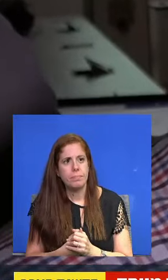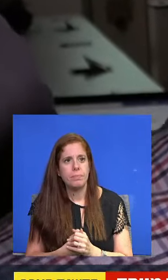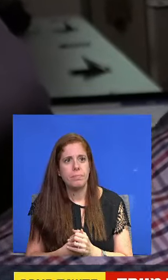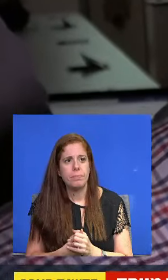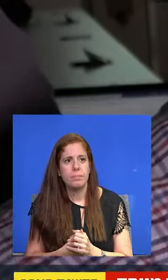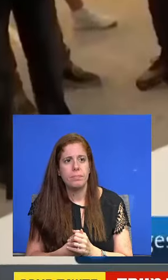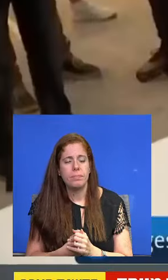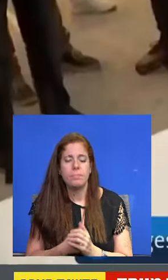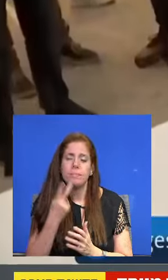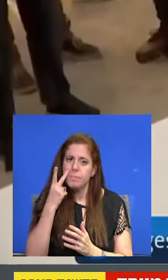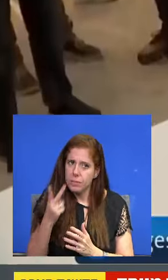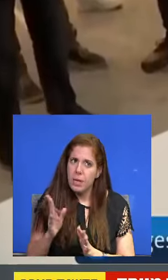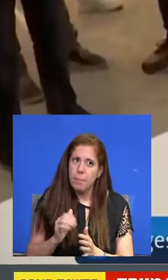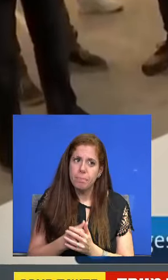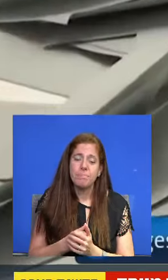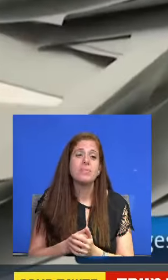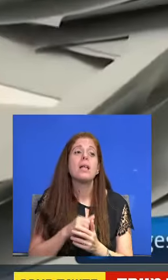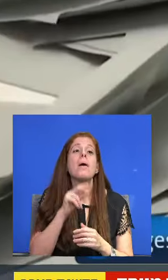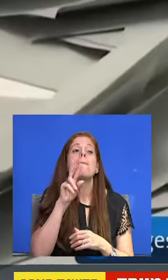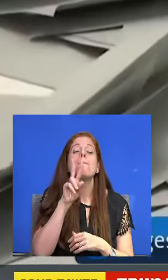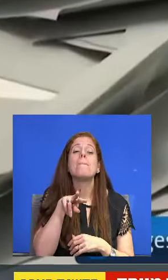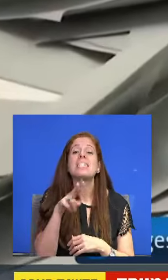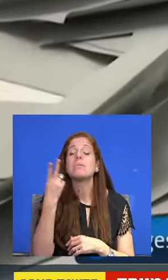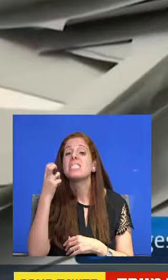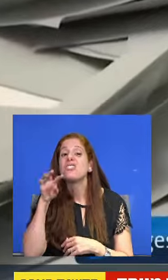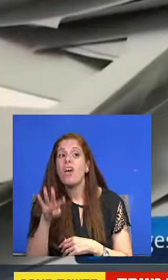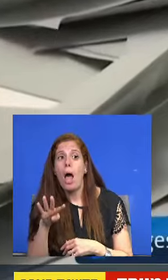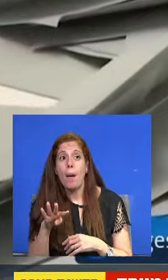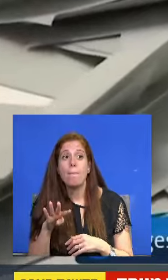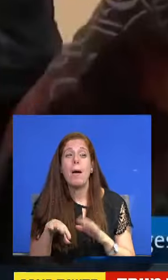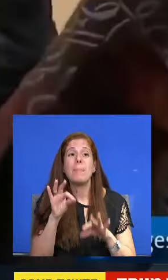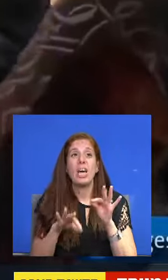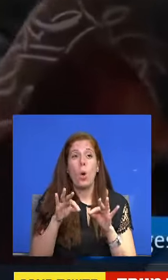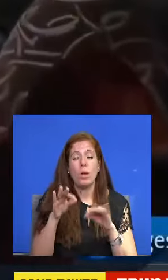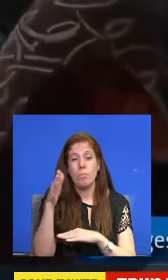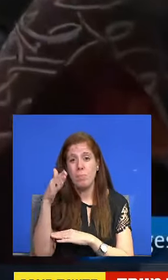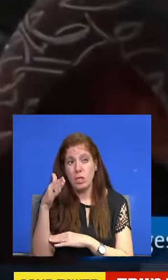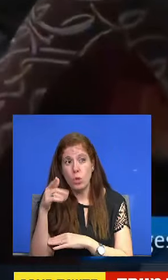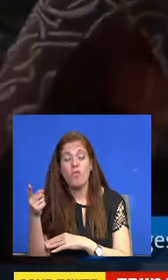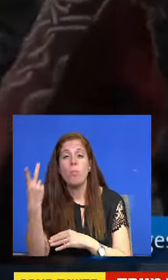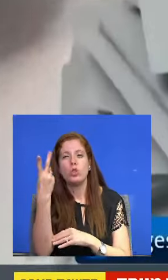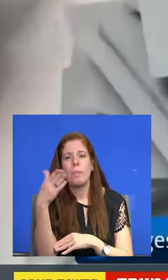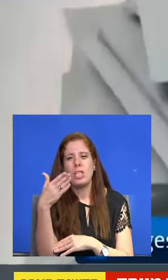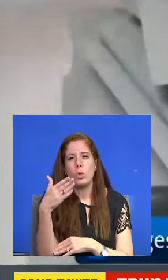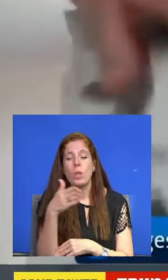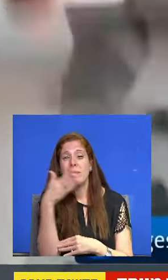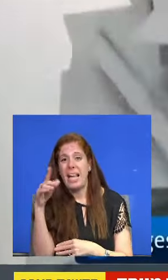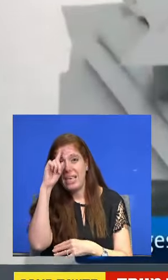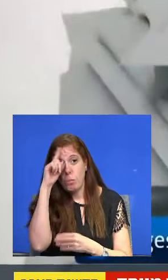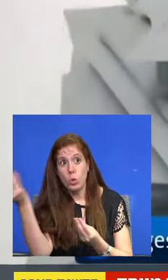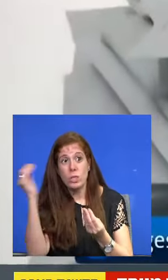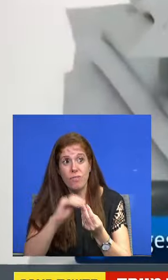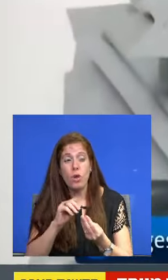We'll see. ב-2024 כאמור בחירות במדינת המחוז טורינגיה ובשתי מדינות מזרח גרמניות נוספות בהן ה-AFD